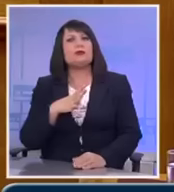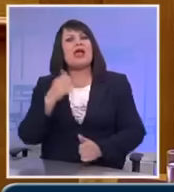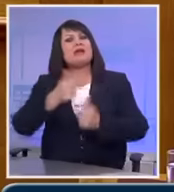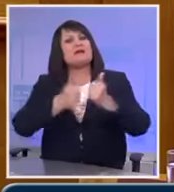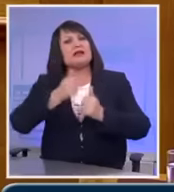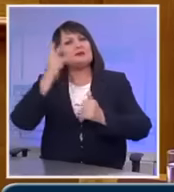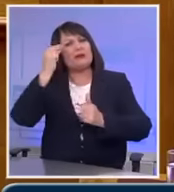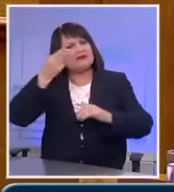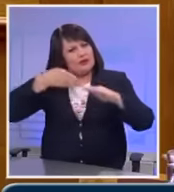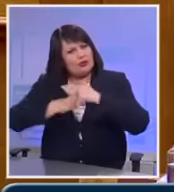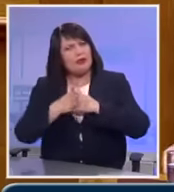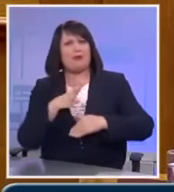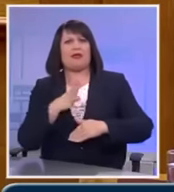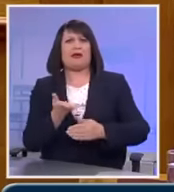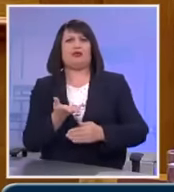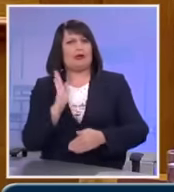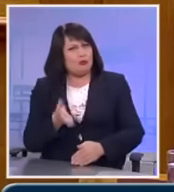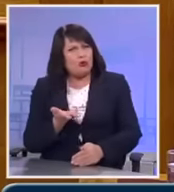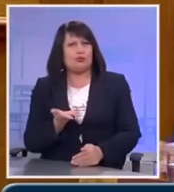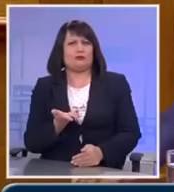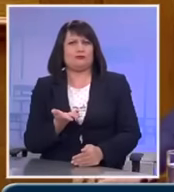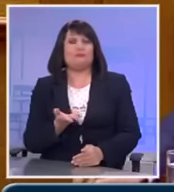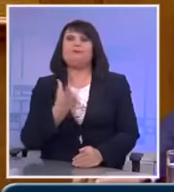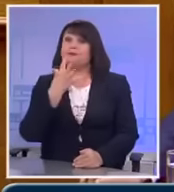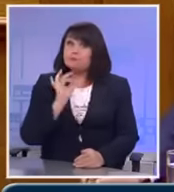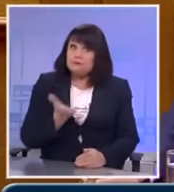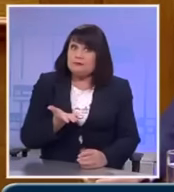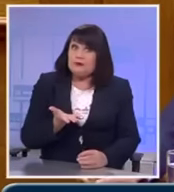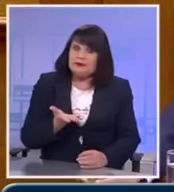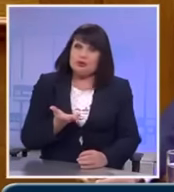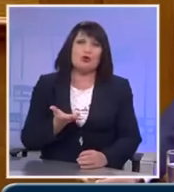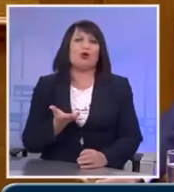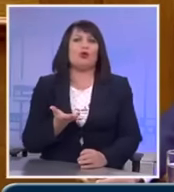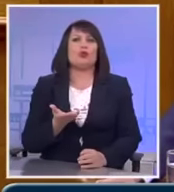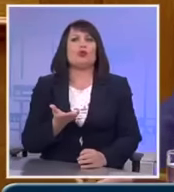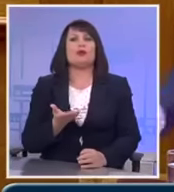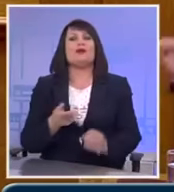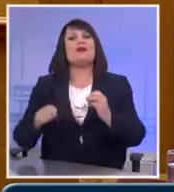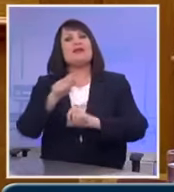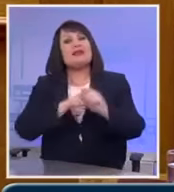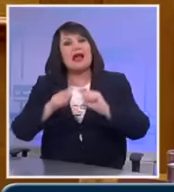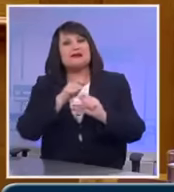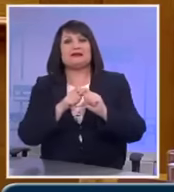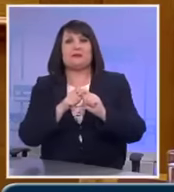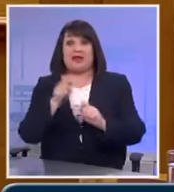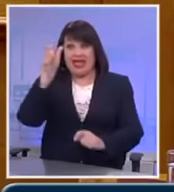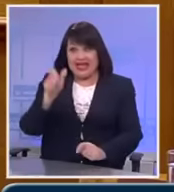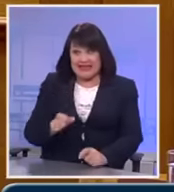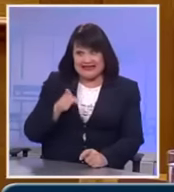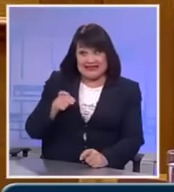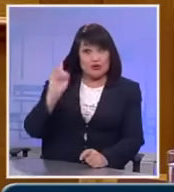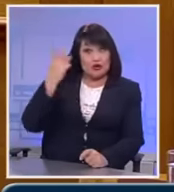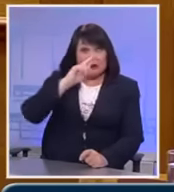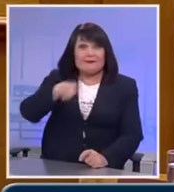το πανεπιστήμιο και γ αυτό και θεσπίσαμε αυτή τη δυνατότητα ενώ εσείς την είχατε